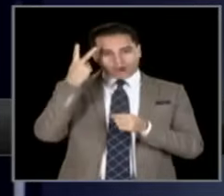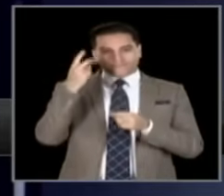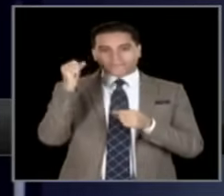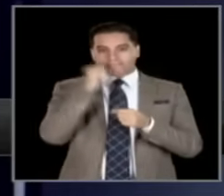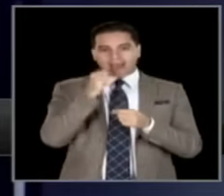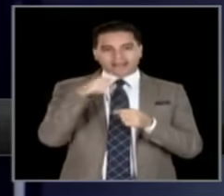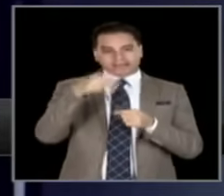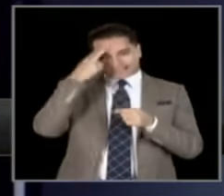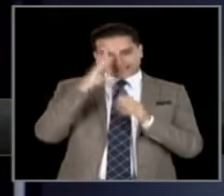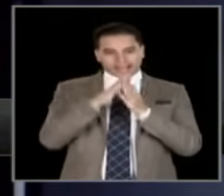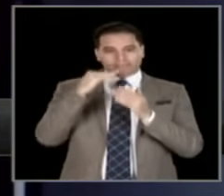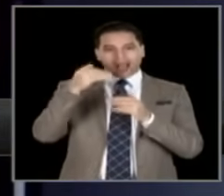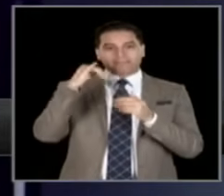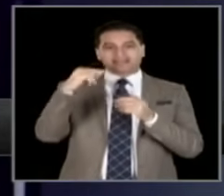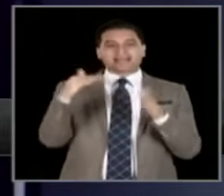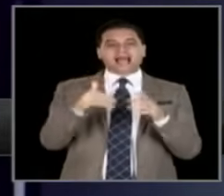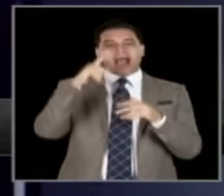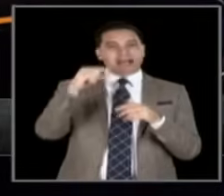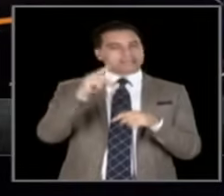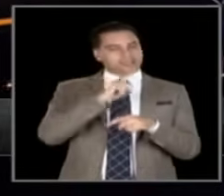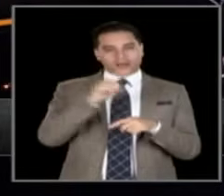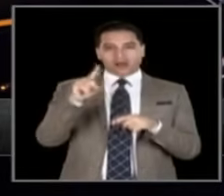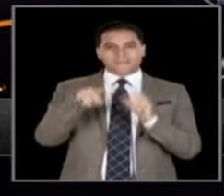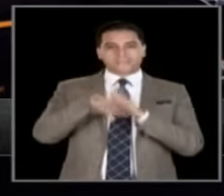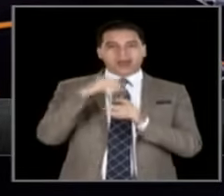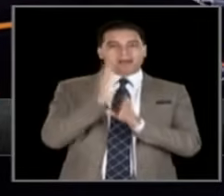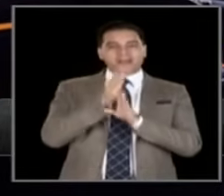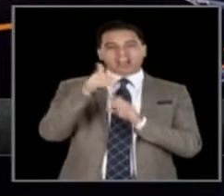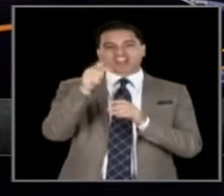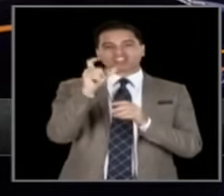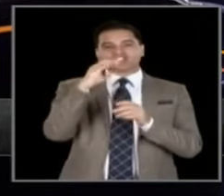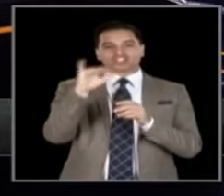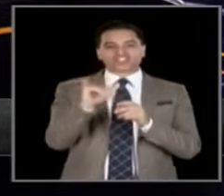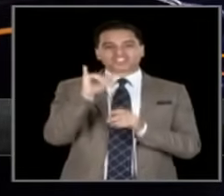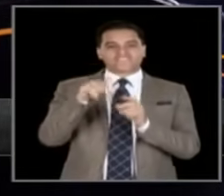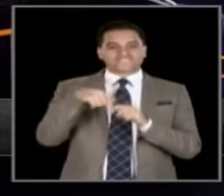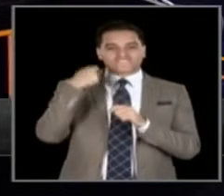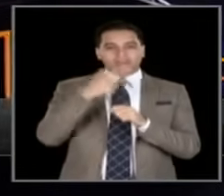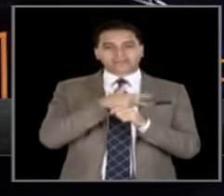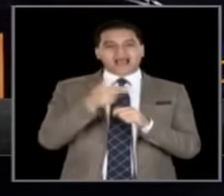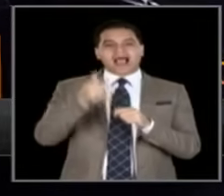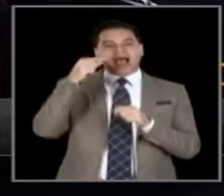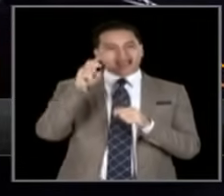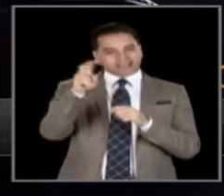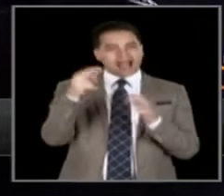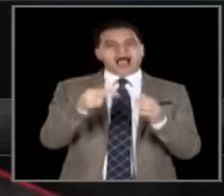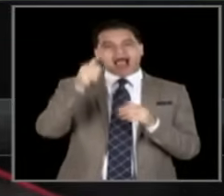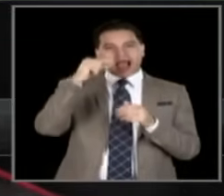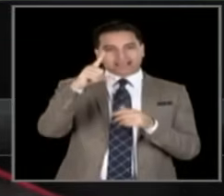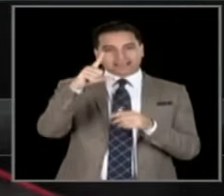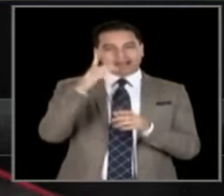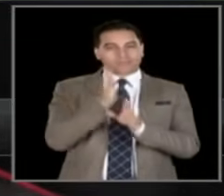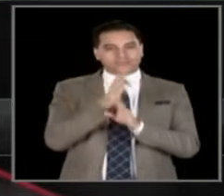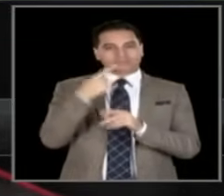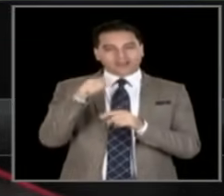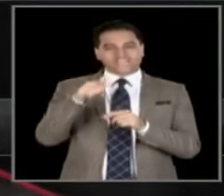امريكانلي احمد خير توفيق غلط من قام بدور انجي في فيلم الباشا تلميذ غدا عادل صح في اي مجال علمي